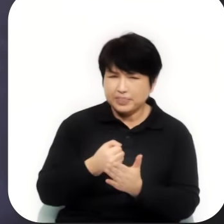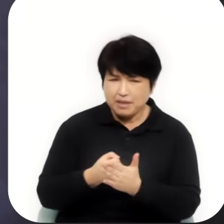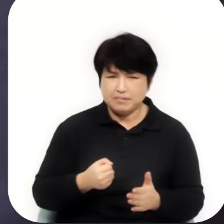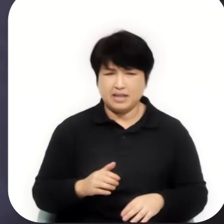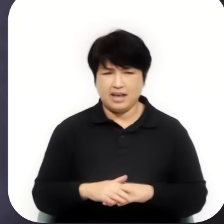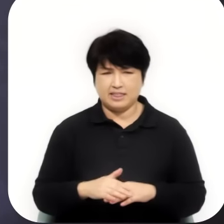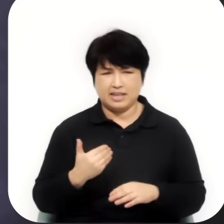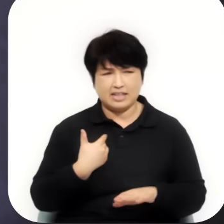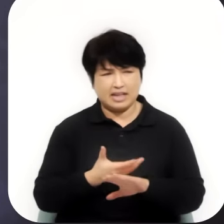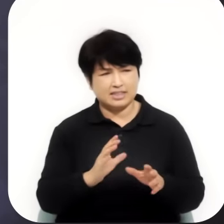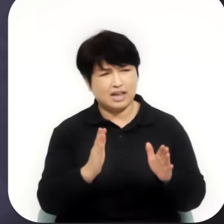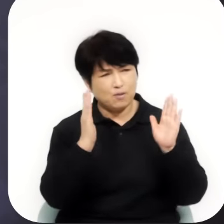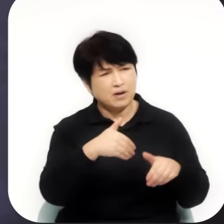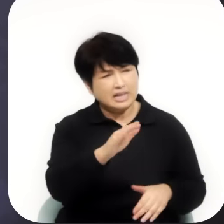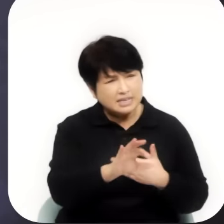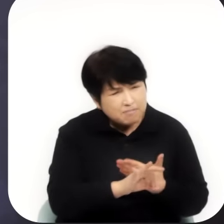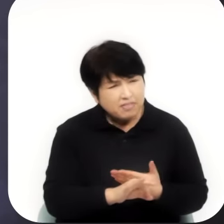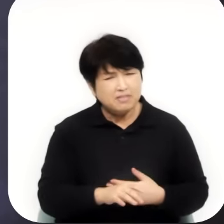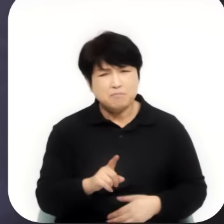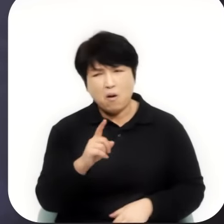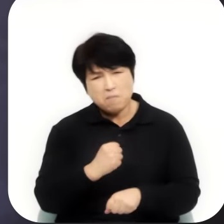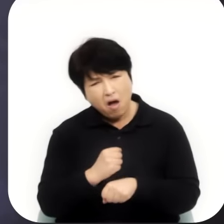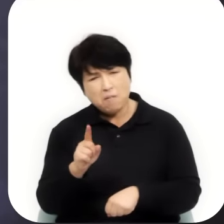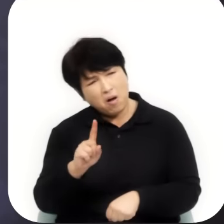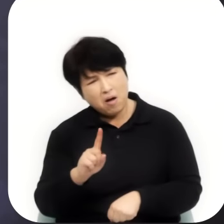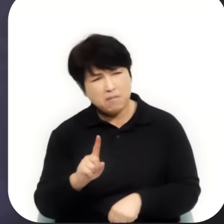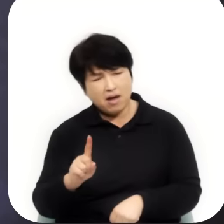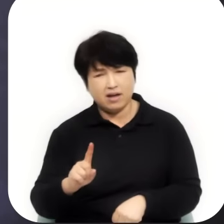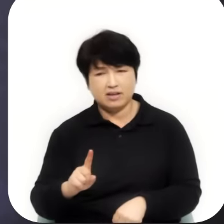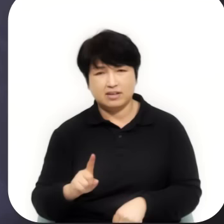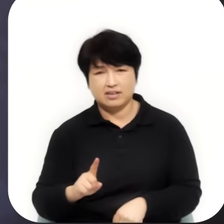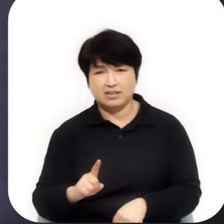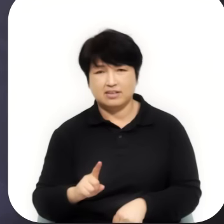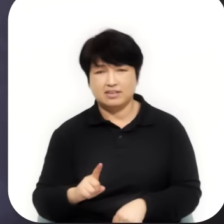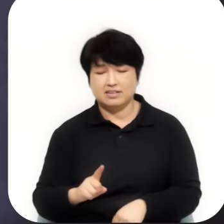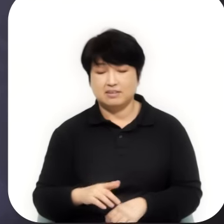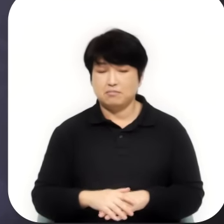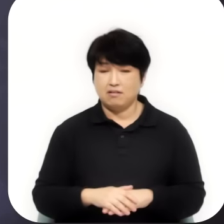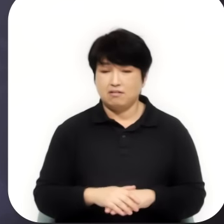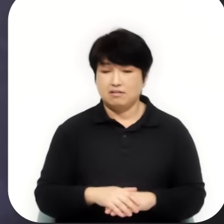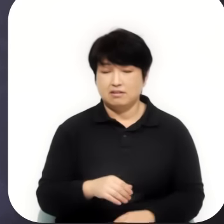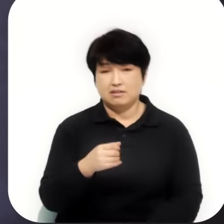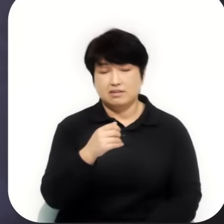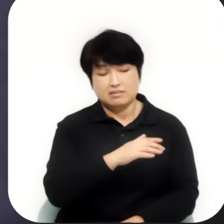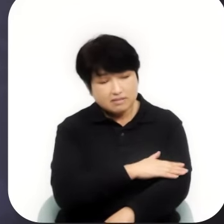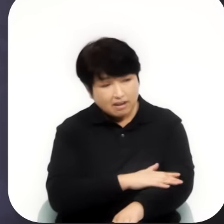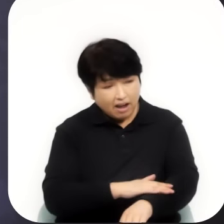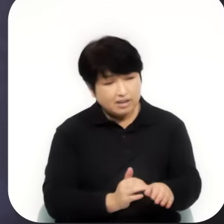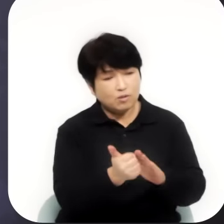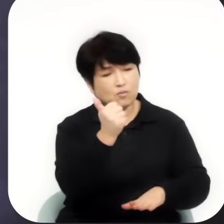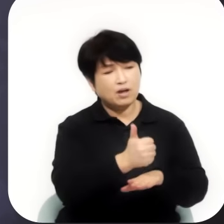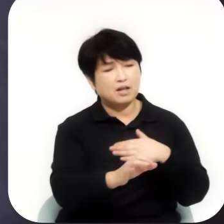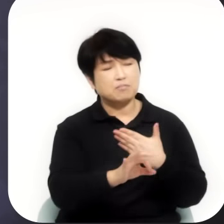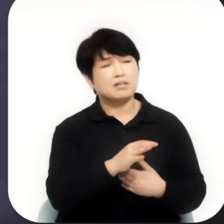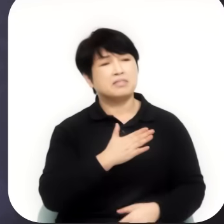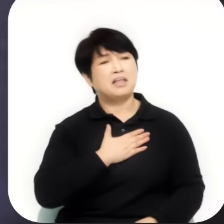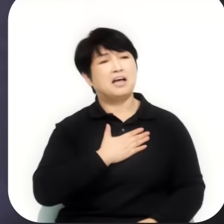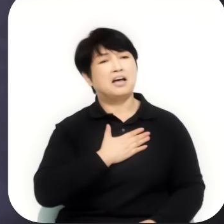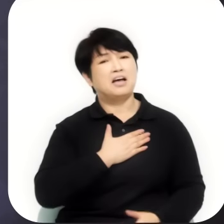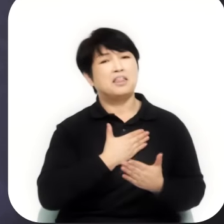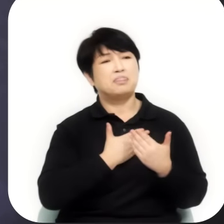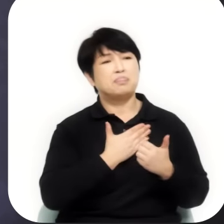갔으면 내가 이곳 생활 안 하지. 이렇게 내 안 되는 걸 항상 옛날부터 이런 말 있잖아요. 잘 되면 뒤 탓이고 못 되면 조상